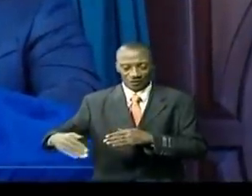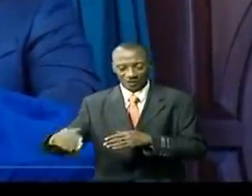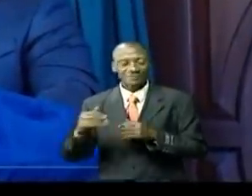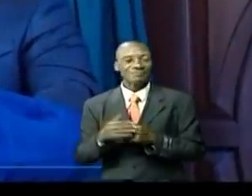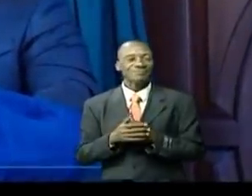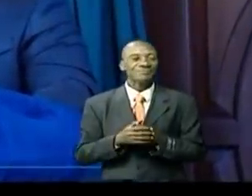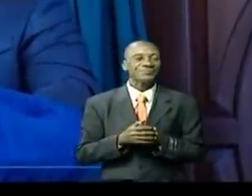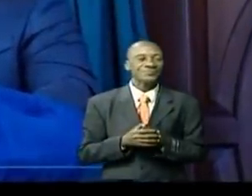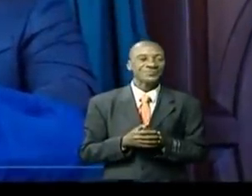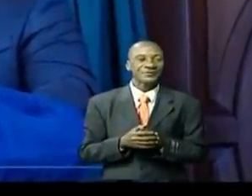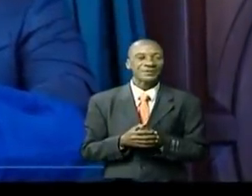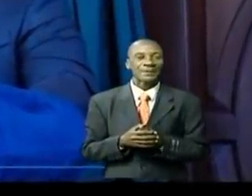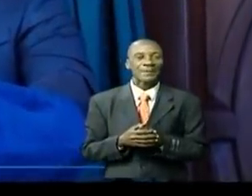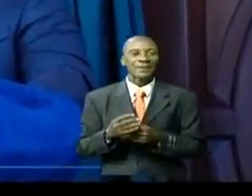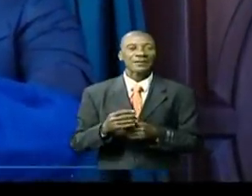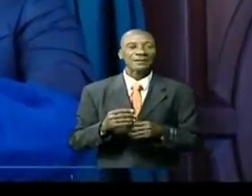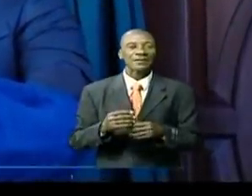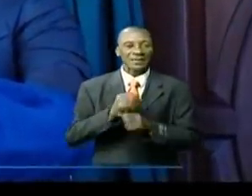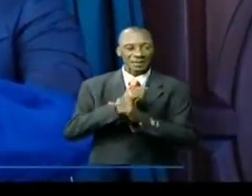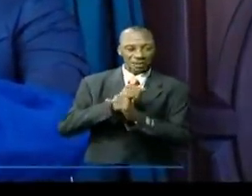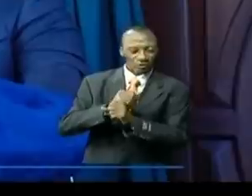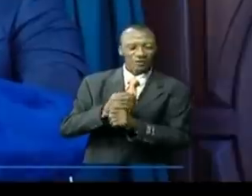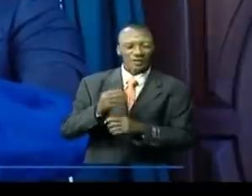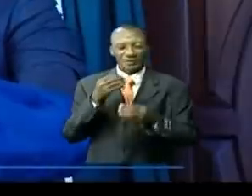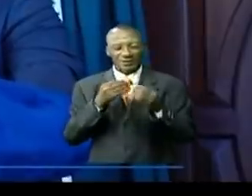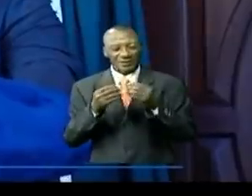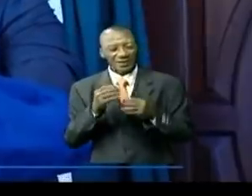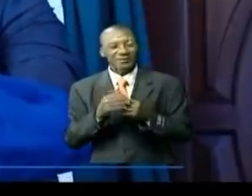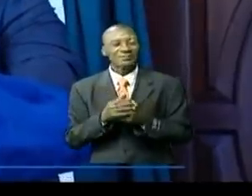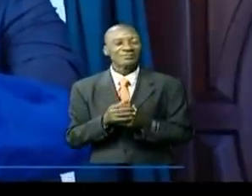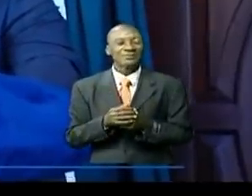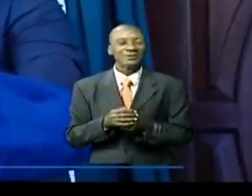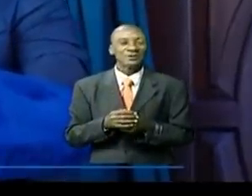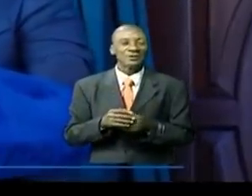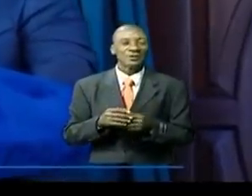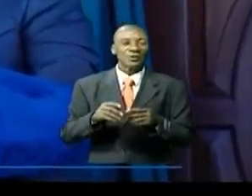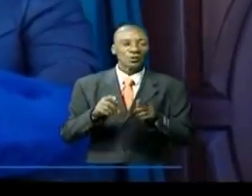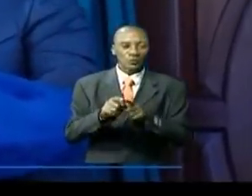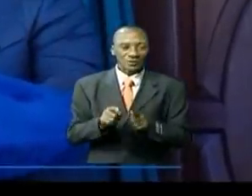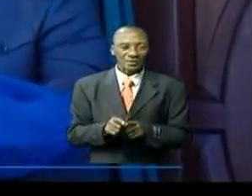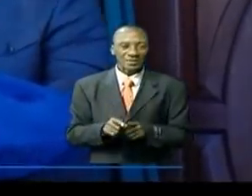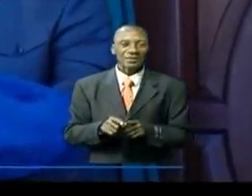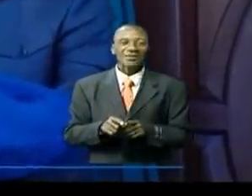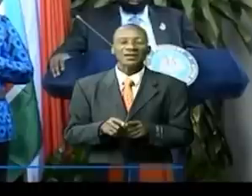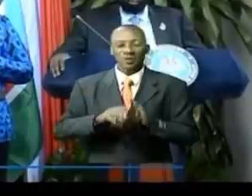hydrocarbures et la sécurité alimentaire, ces points ont fait également partie de leurs